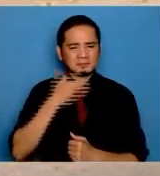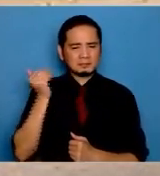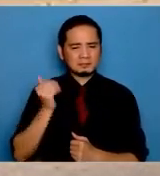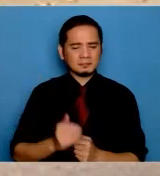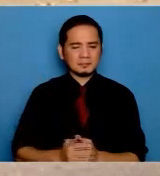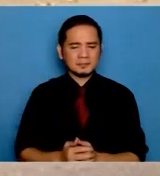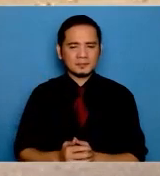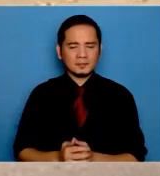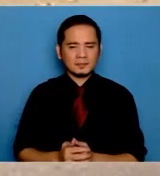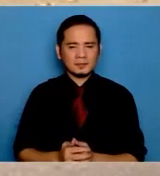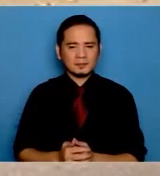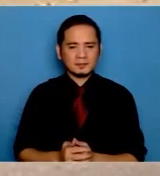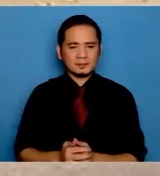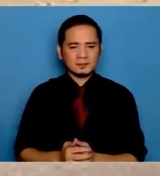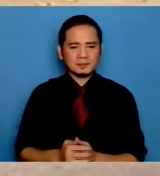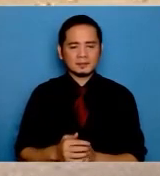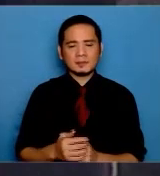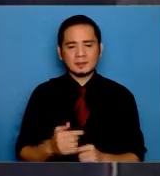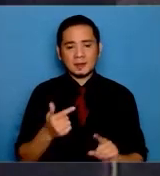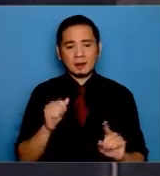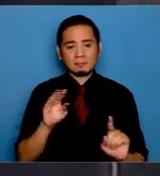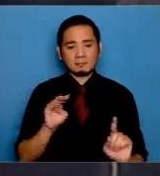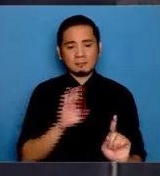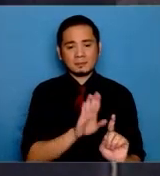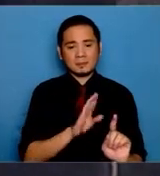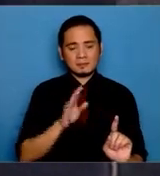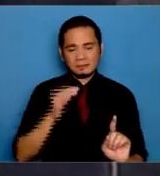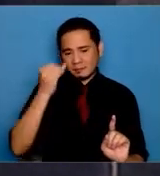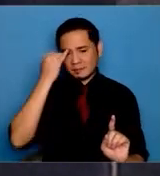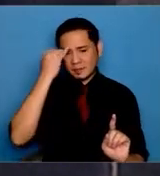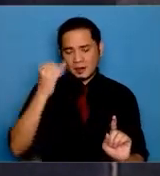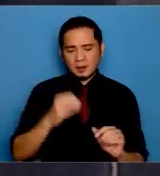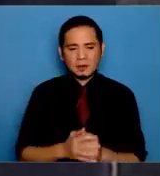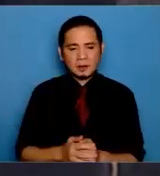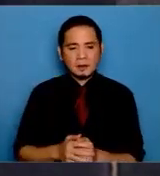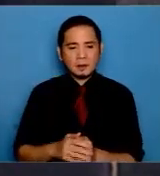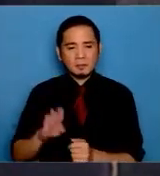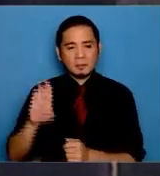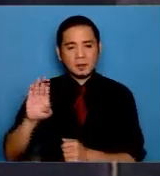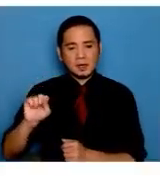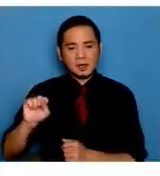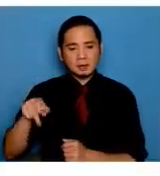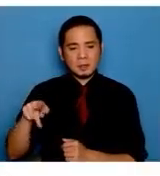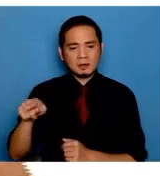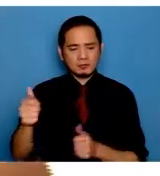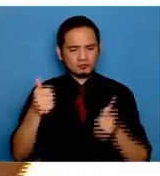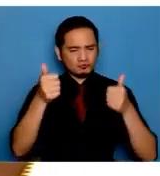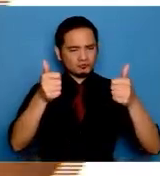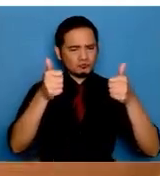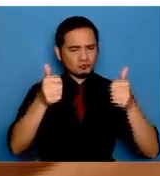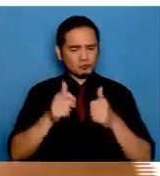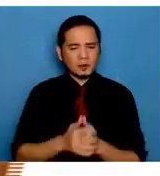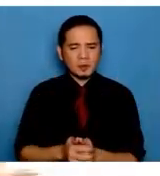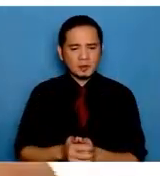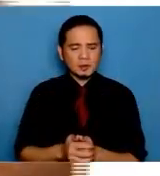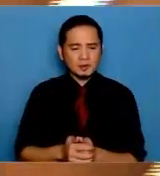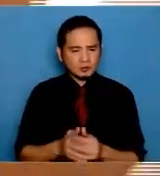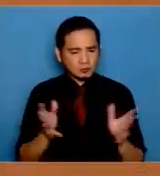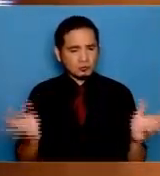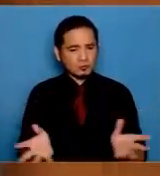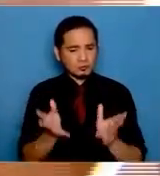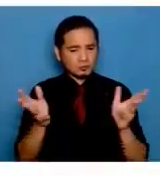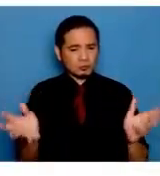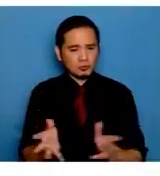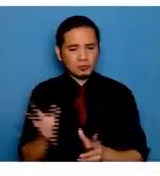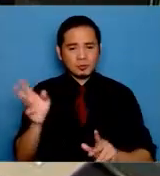Ang diskarte ni Gam, 2 thumbs up para sa Bangko Sentral ng Pilipinas. Kaya naman iniinganyo ng BSP ang iba pang mga ninong at